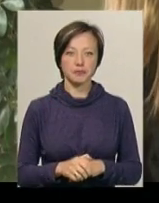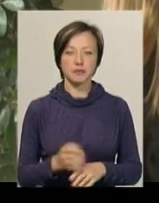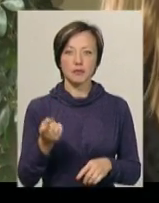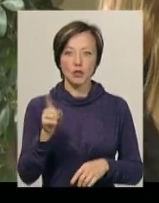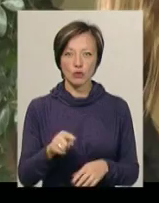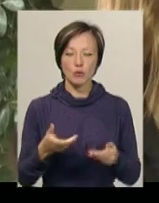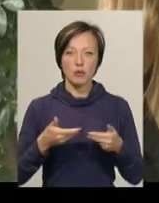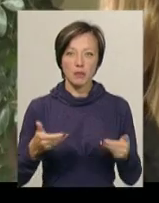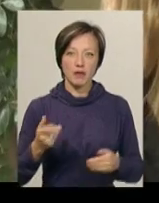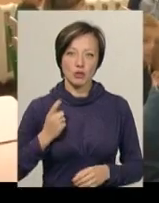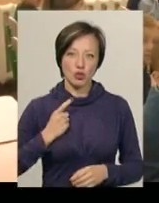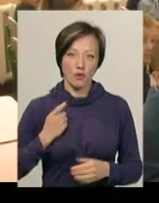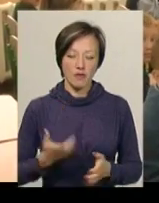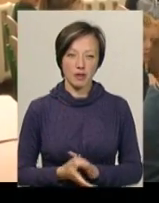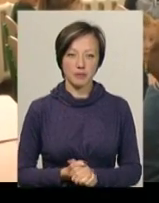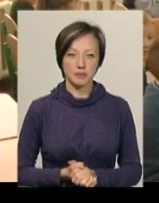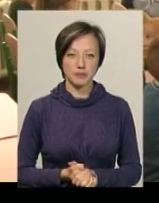ми в очікуванні.